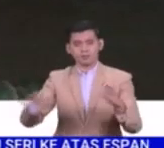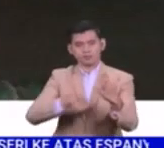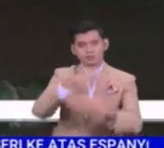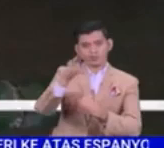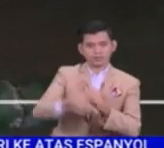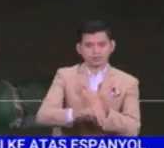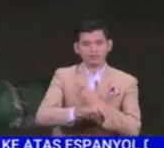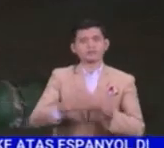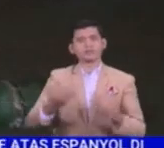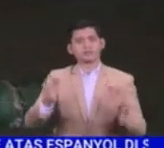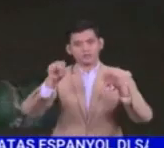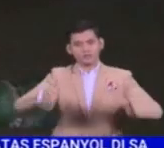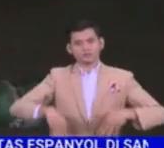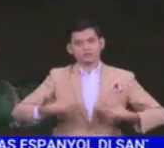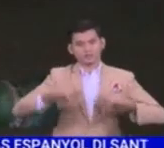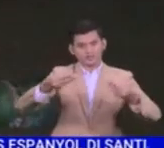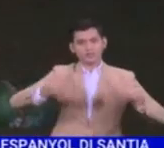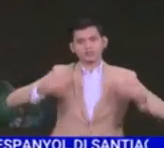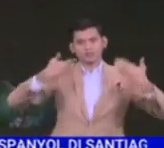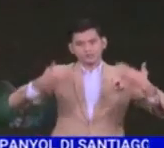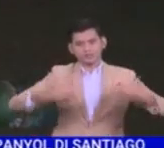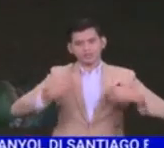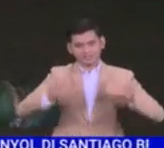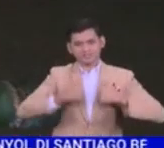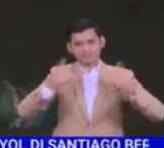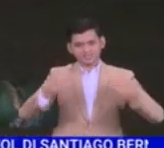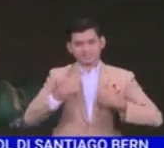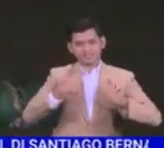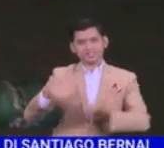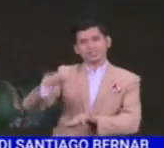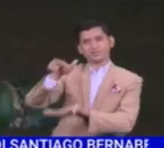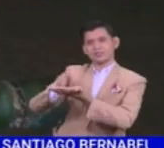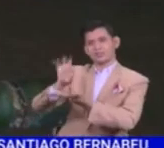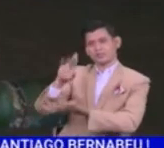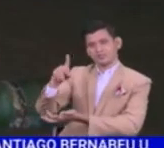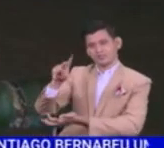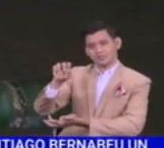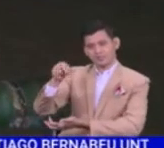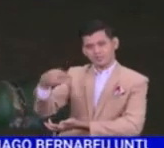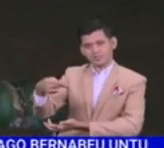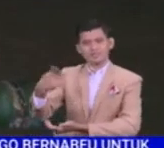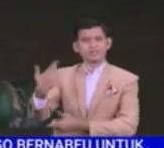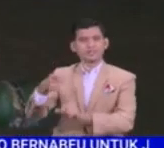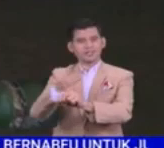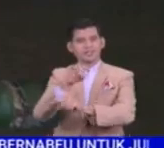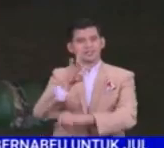lagi sambutan Hari Raya Aidilfitri. Nur Farhana Abdul Raub, RTM.